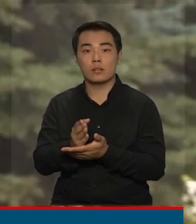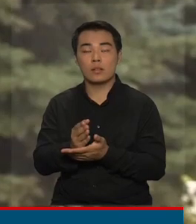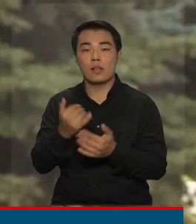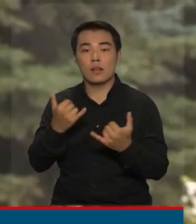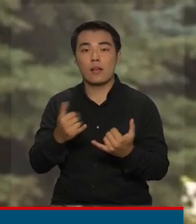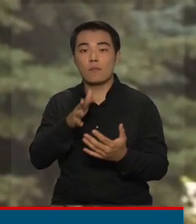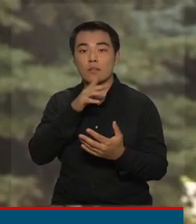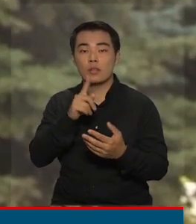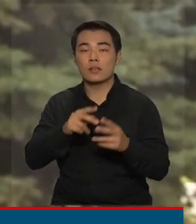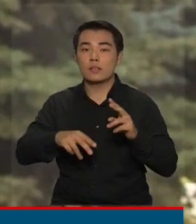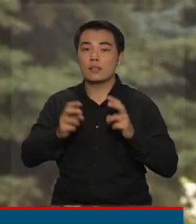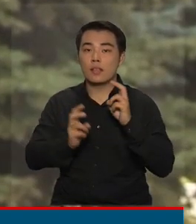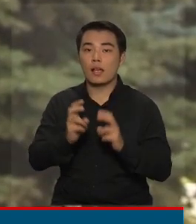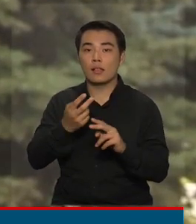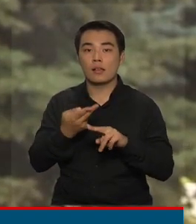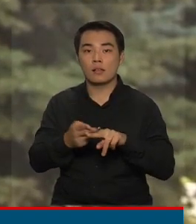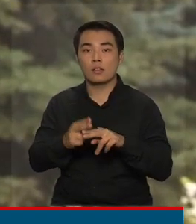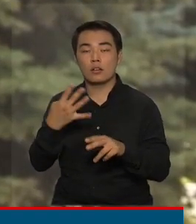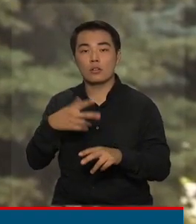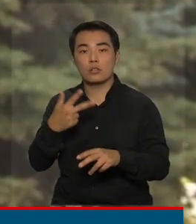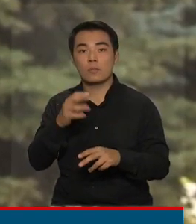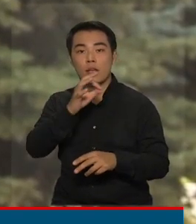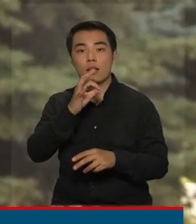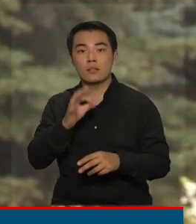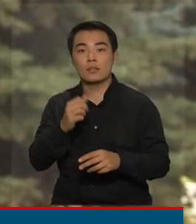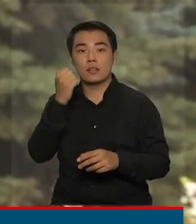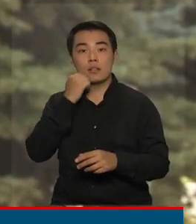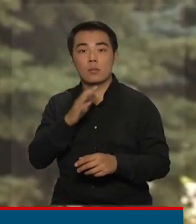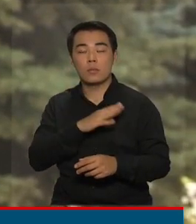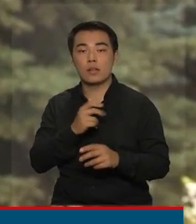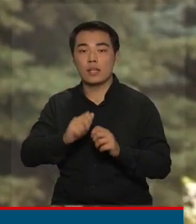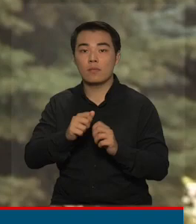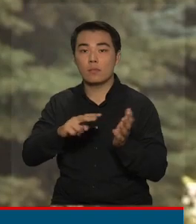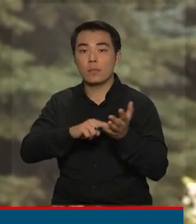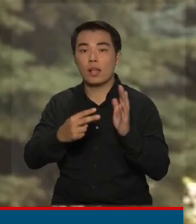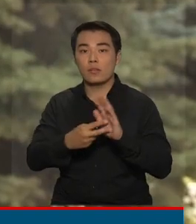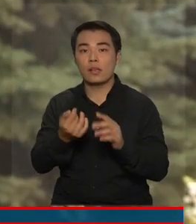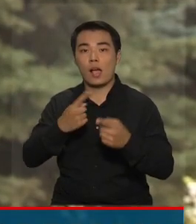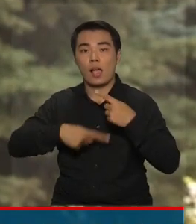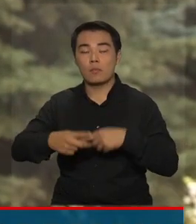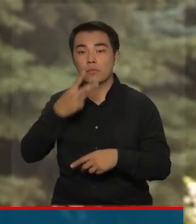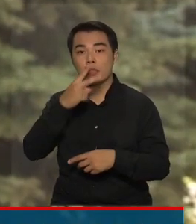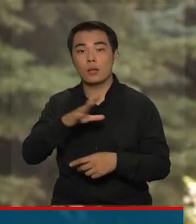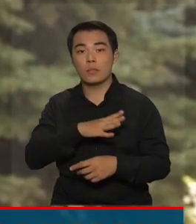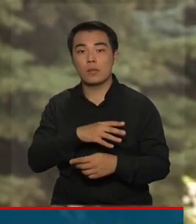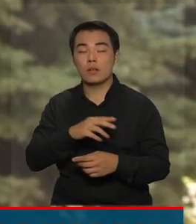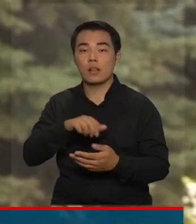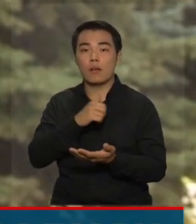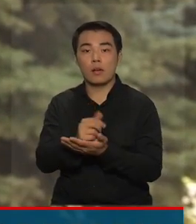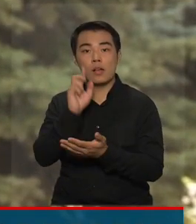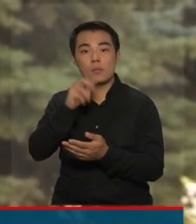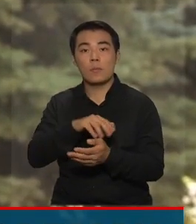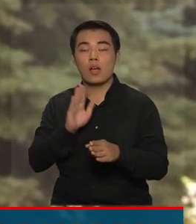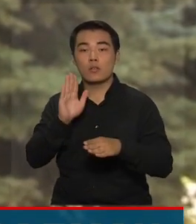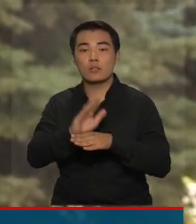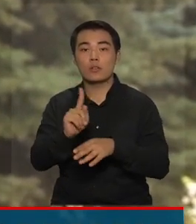Қазіргі уақытта станцияда құбырлардың 43,3%-ның тозығы жеткен. Инвестициялық бағдарламаны қайта қарап шықтық. Мемлекет басшысының тапсырмасын